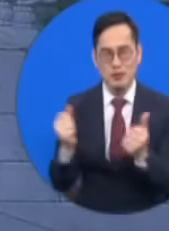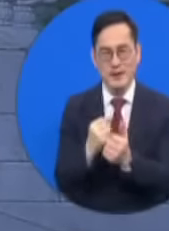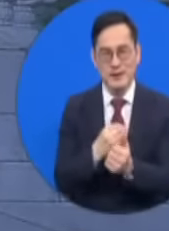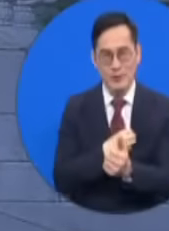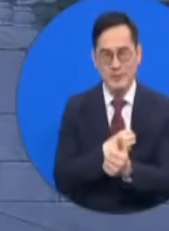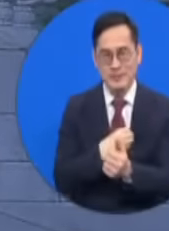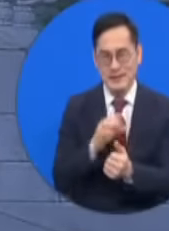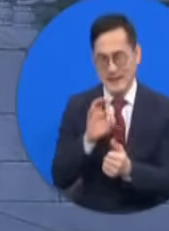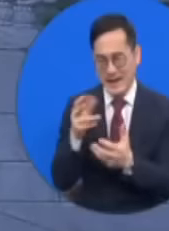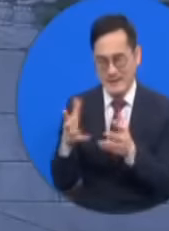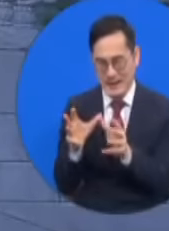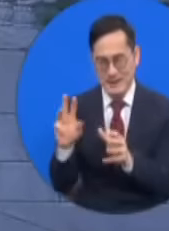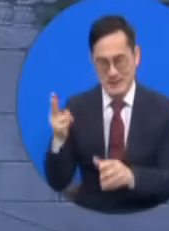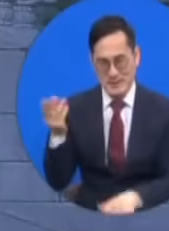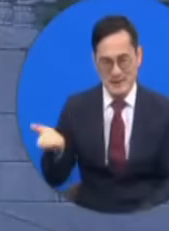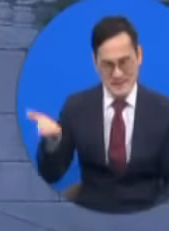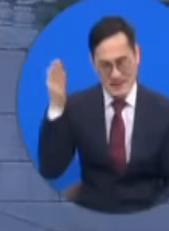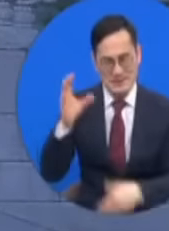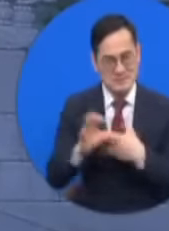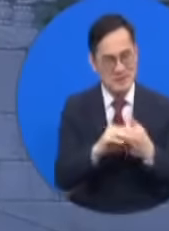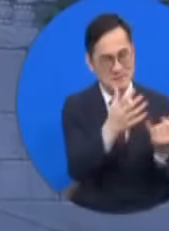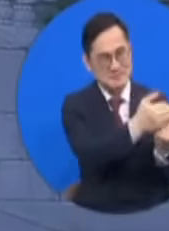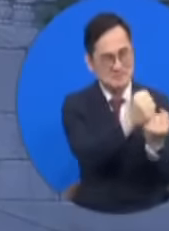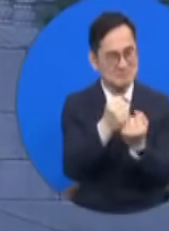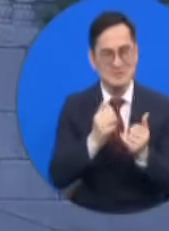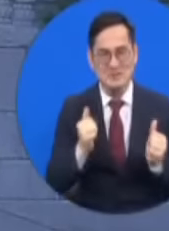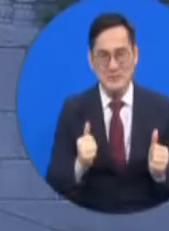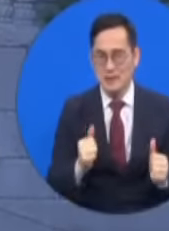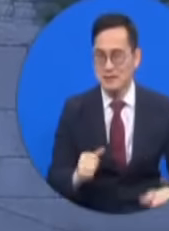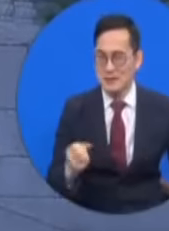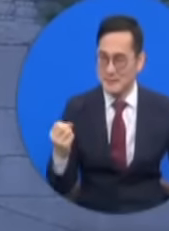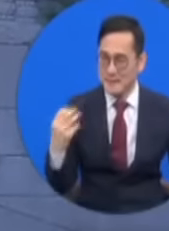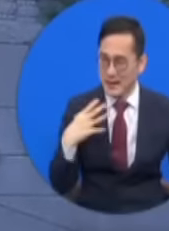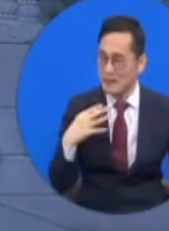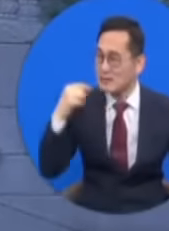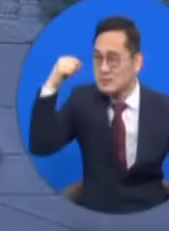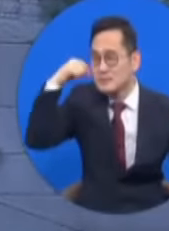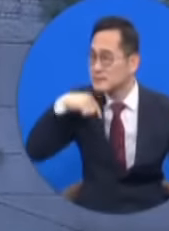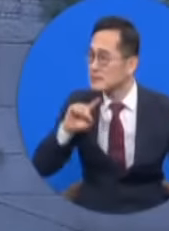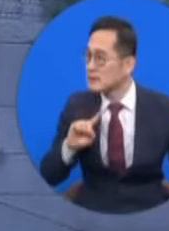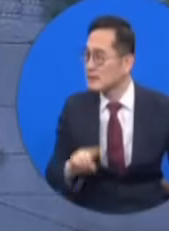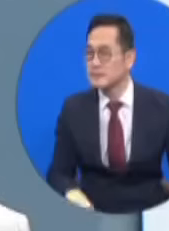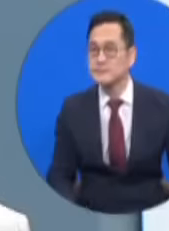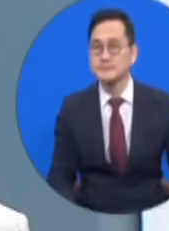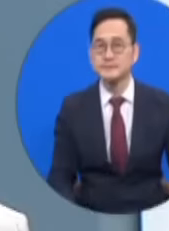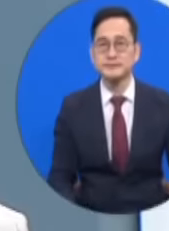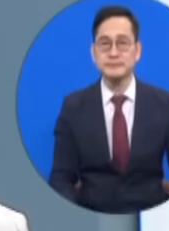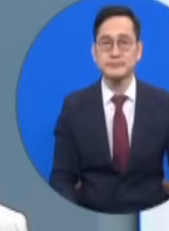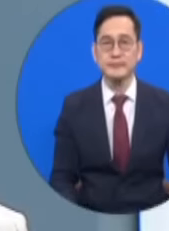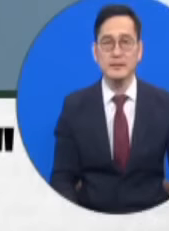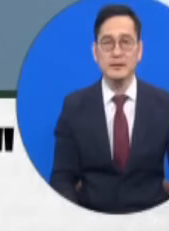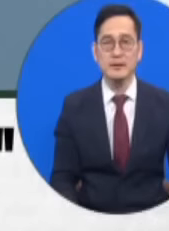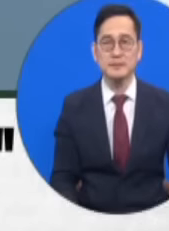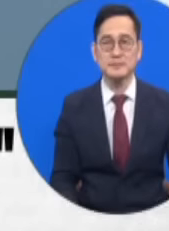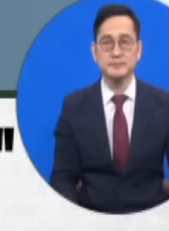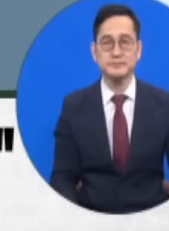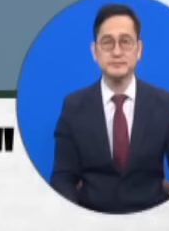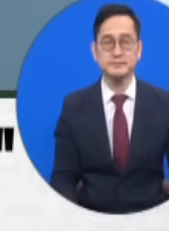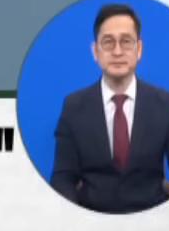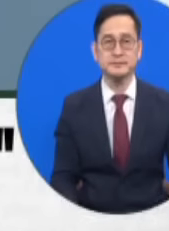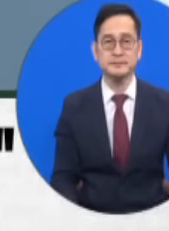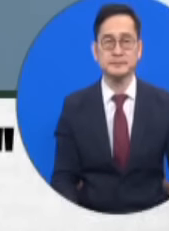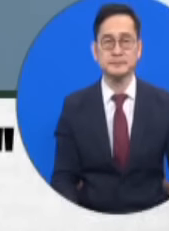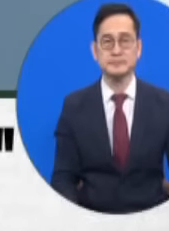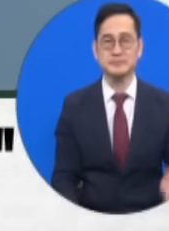출두 모습을 볼 수 있다. 라는 발언 우리 박성규 차관께서 어떻게 들으셨습니까? 우선 뭐